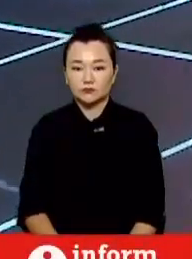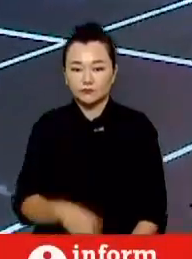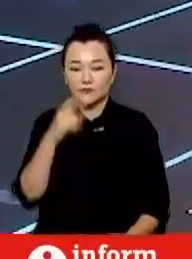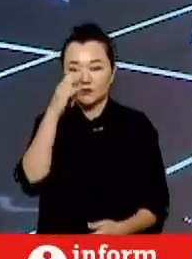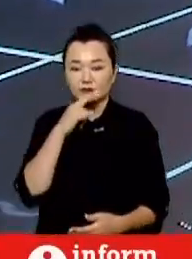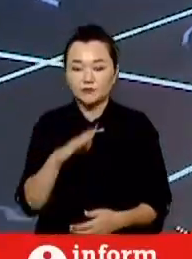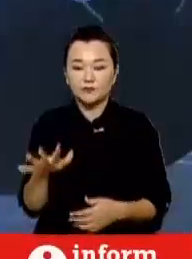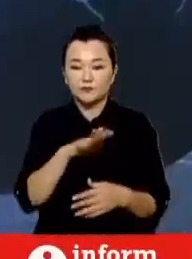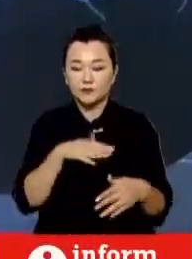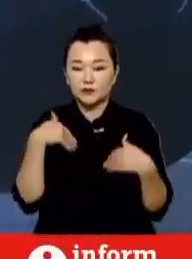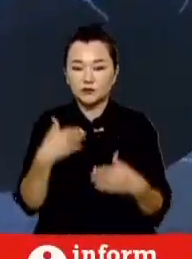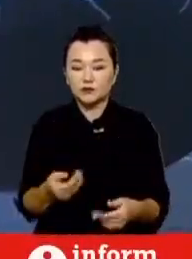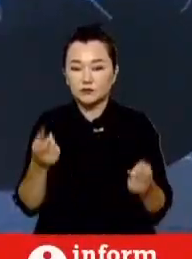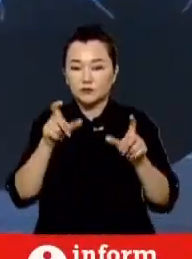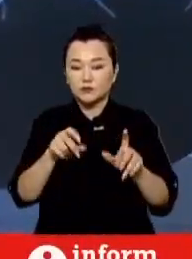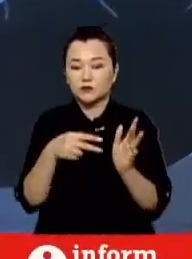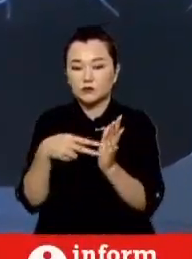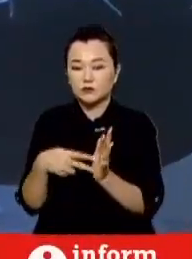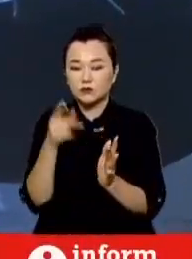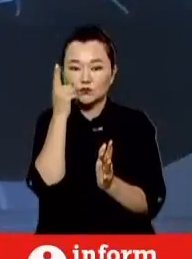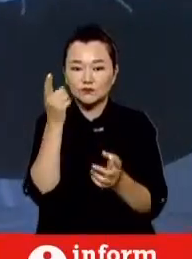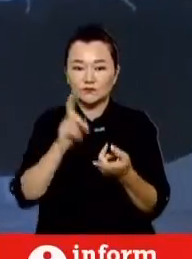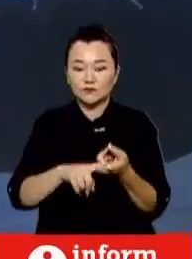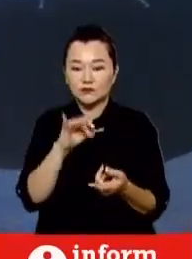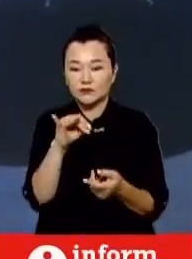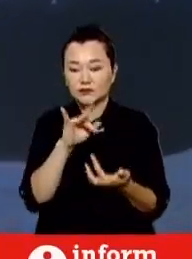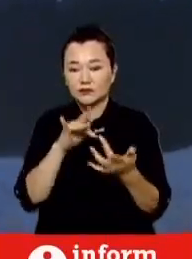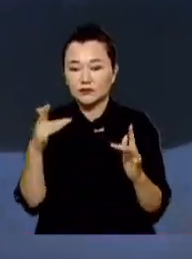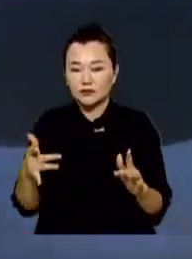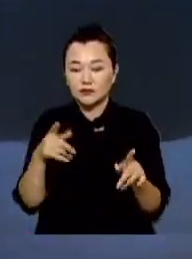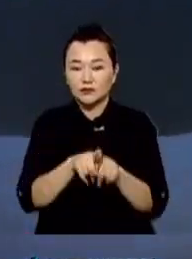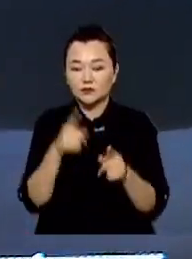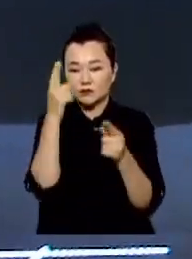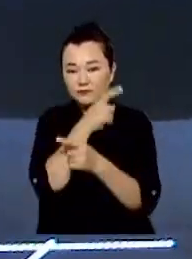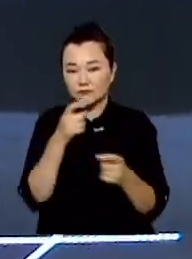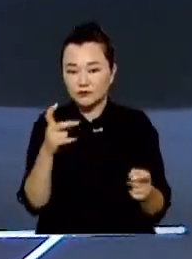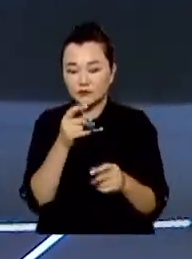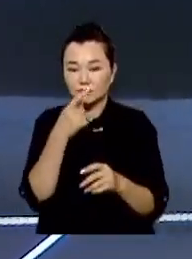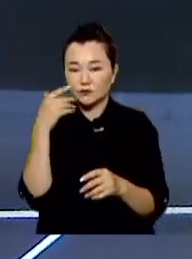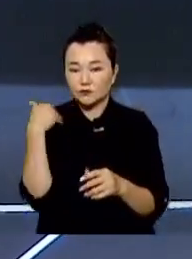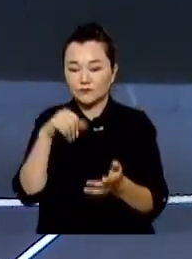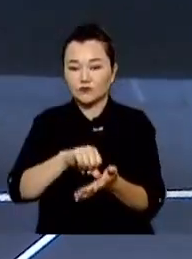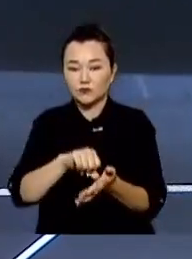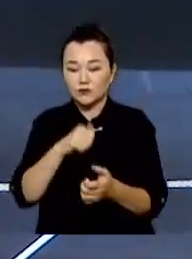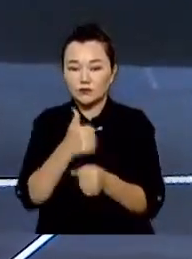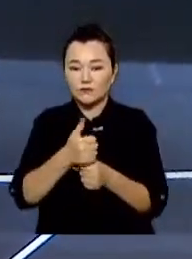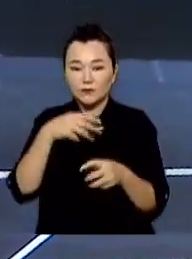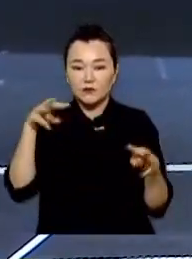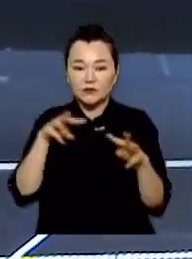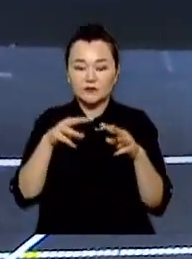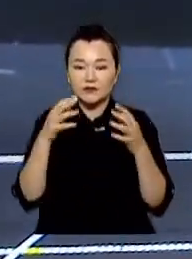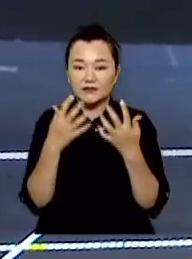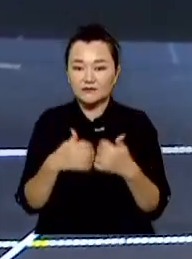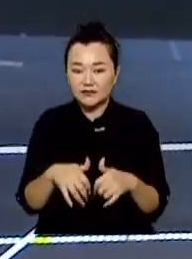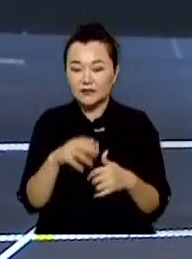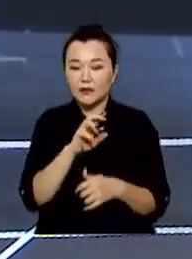В Казахстане предложили поднять тарифы на сотовую связь и интернет. С таким заявлением накануне выступил глава Министерства